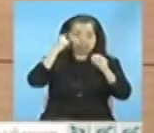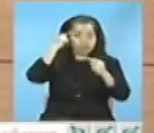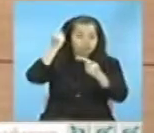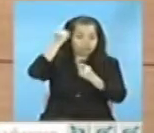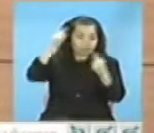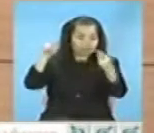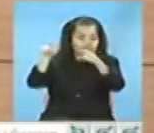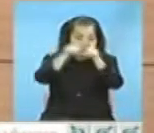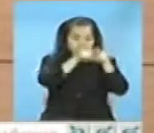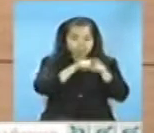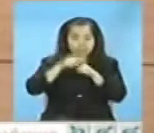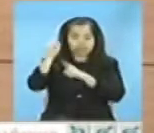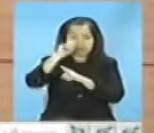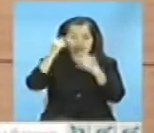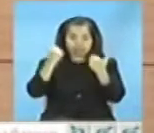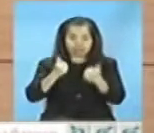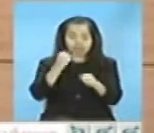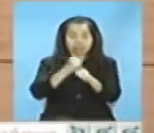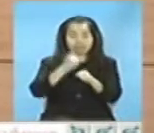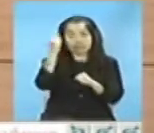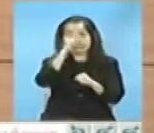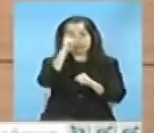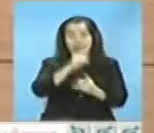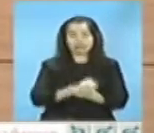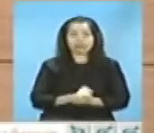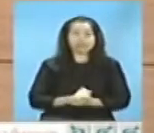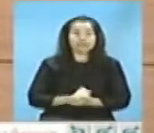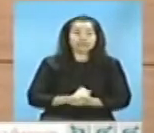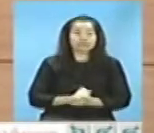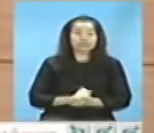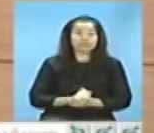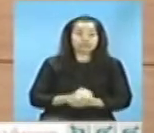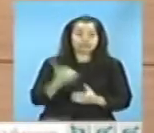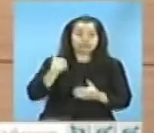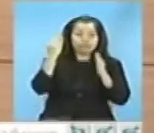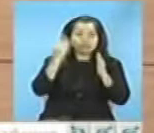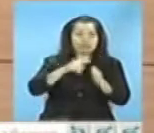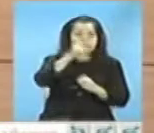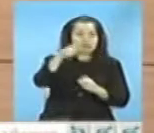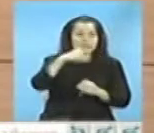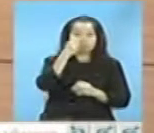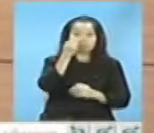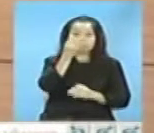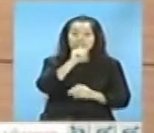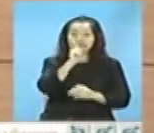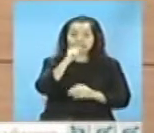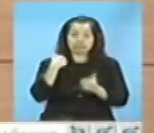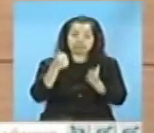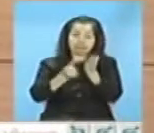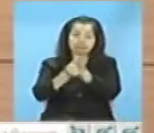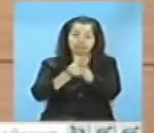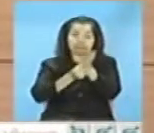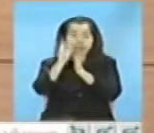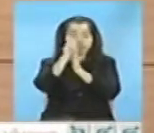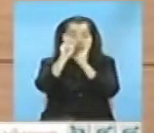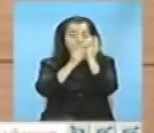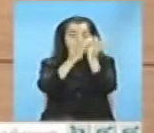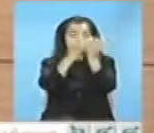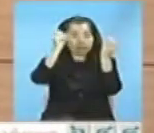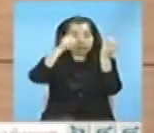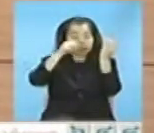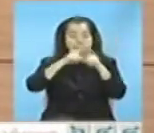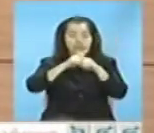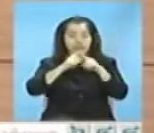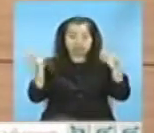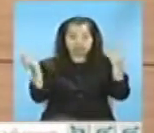ซะก่อนว่าขณะนี้เรากำลังทำอะไรกันหลายคนได้พูดกันว่าขณะนี้เรากำลังแก้ไขรัฐธรรมนูญแต่ถ้าเ